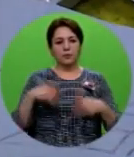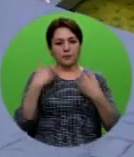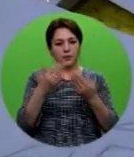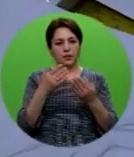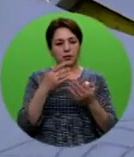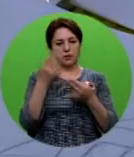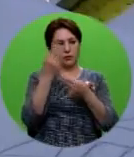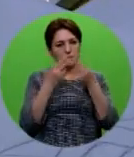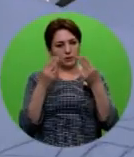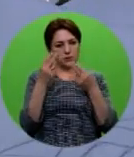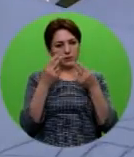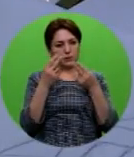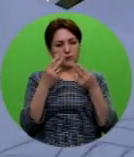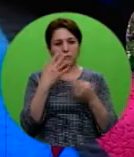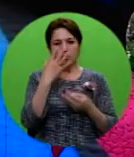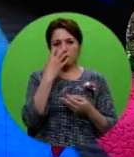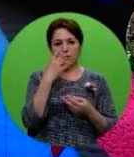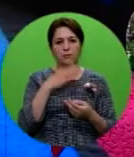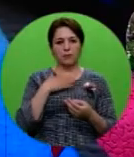рисунке я показала